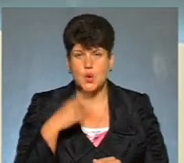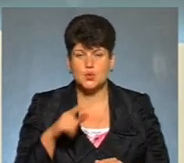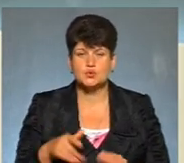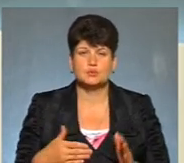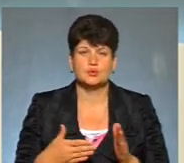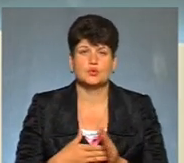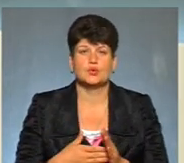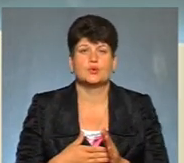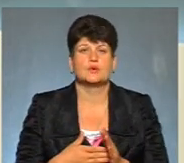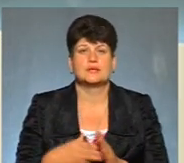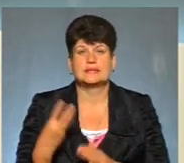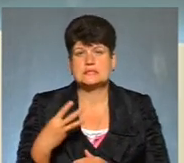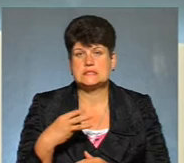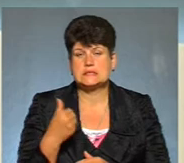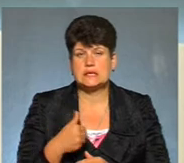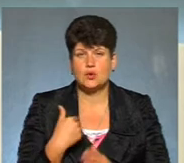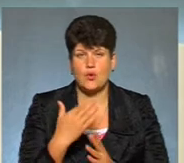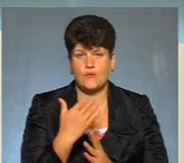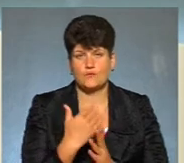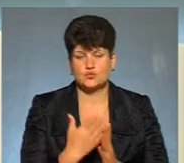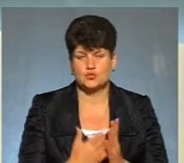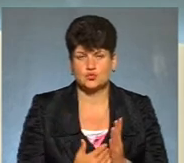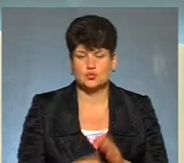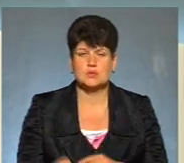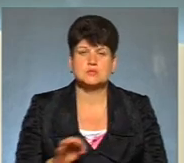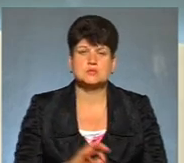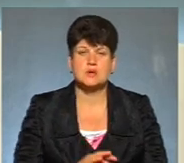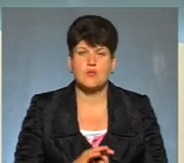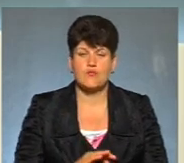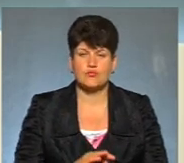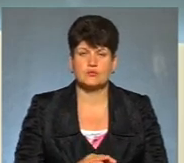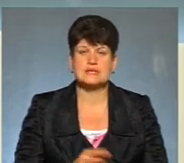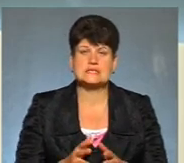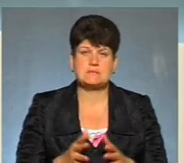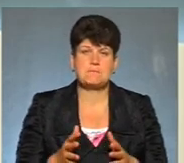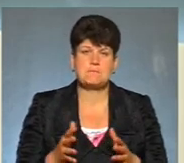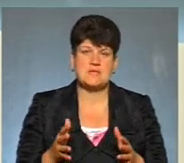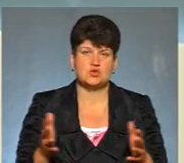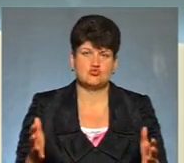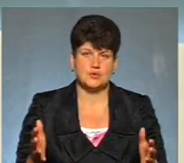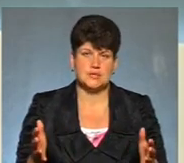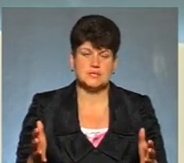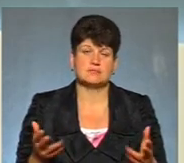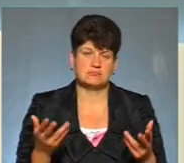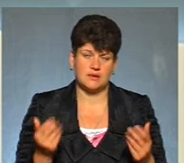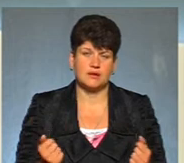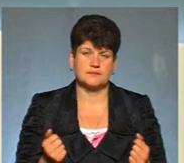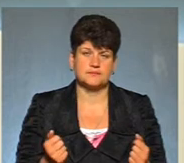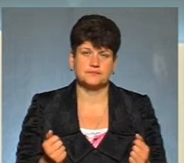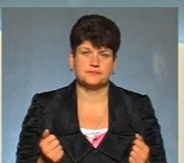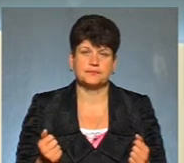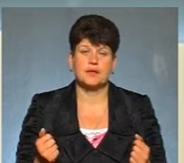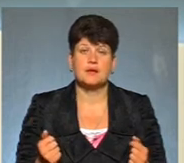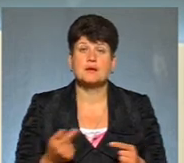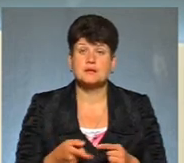30 років в структурі захворюваності, він збільшується. Так. Ну,